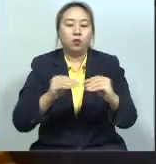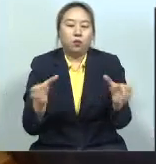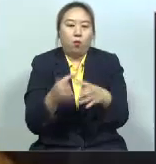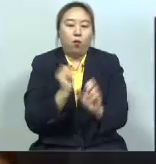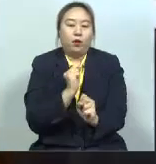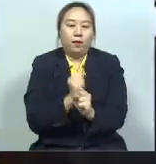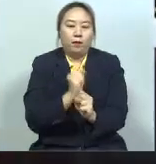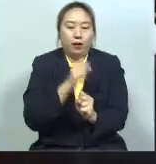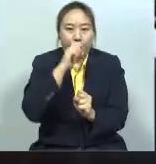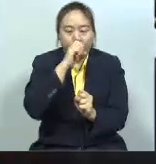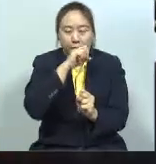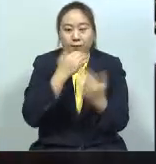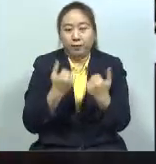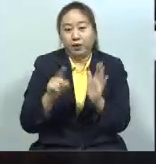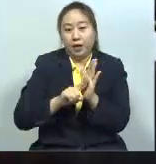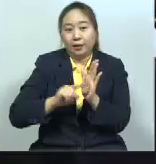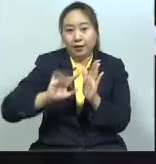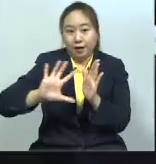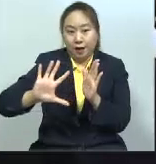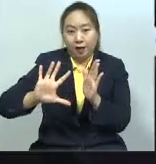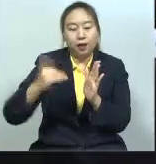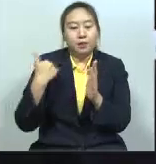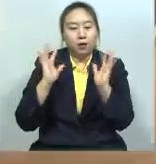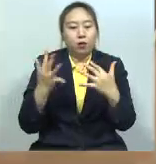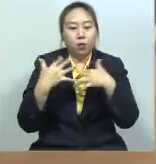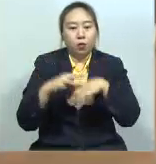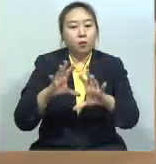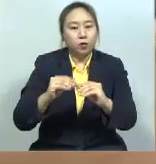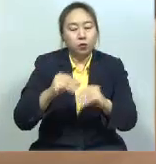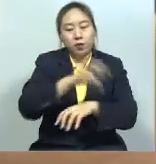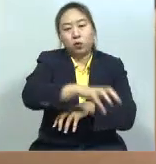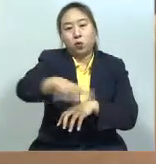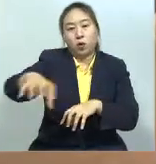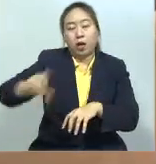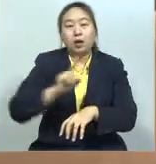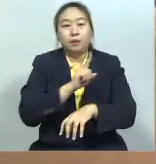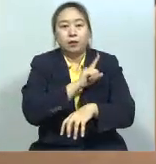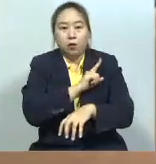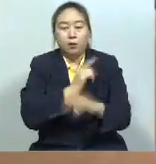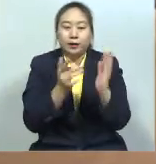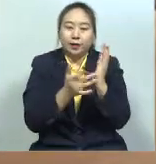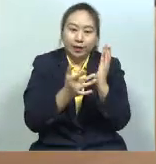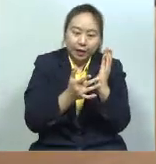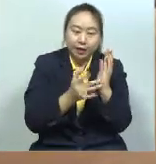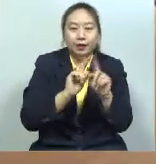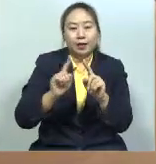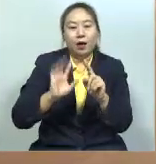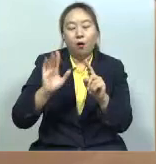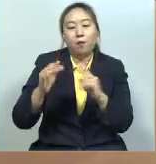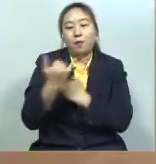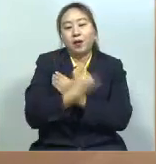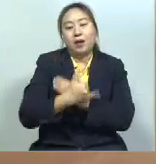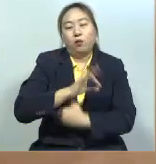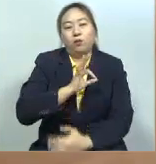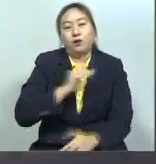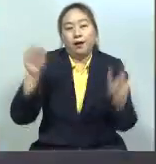คณะทำงานด้านการออกอากาศครั้งที่5โดยมีผู้เข้าร่วมประชุมจากหน่วยงานที่รับผิดชอบด้านเทคนิคการออกอากาศของประเทศส